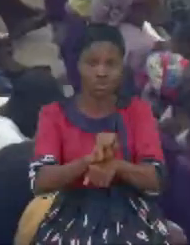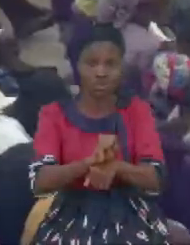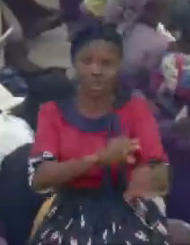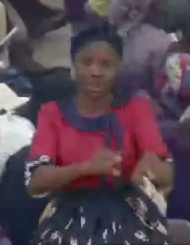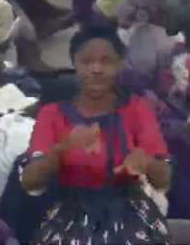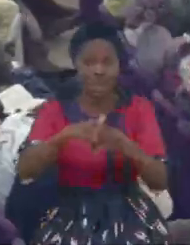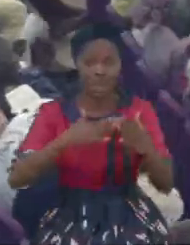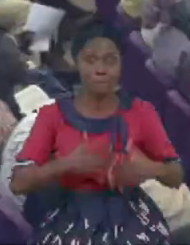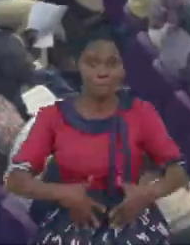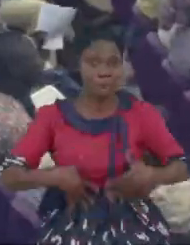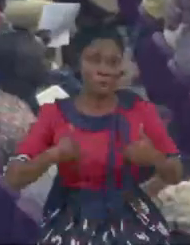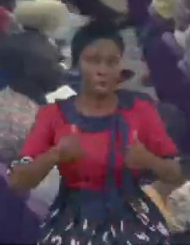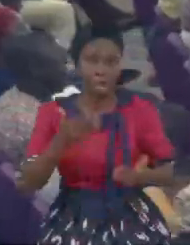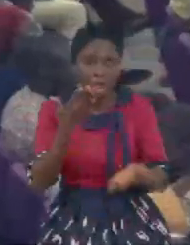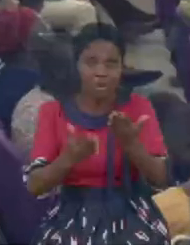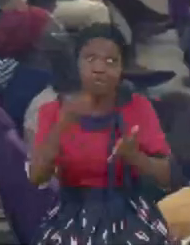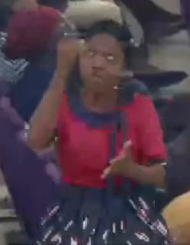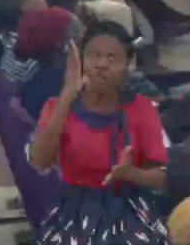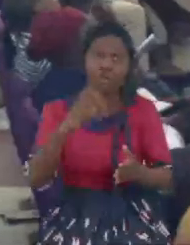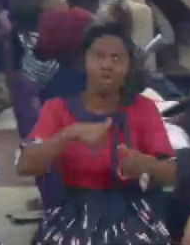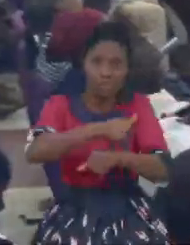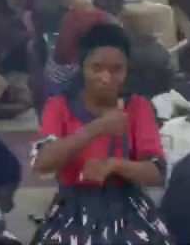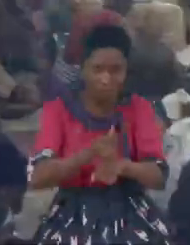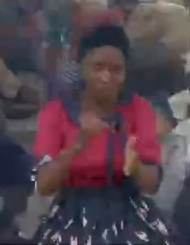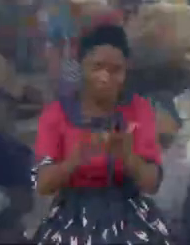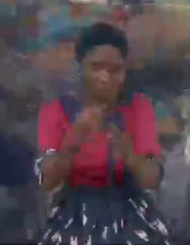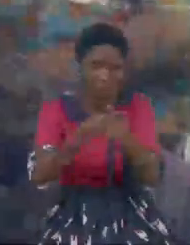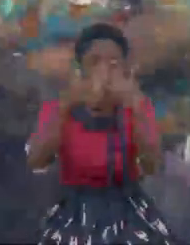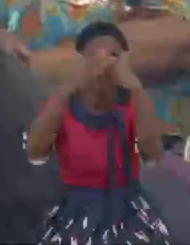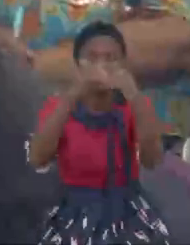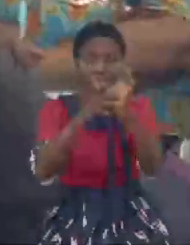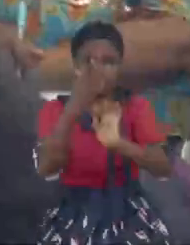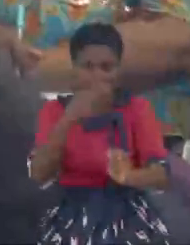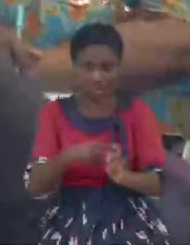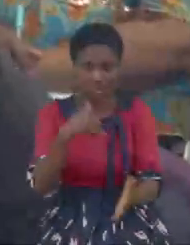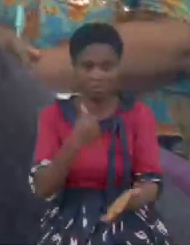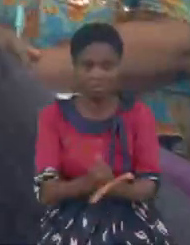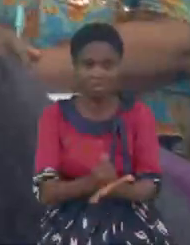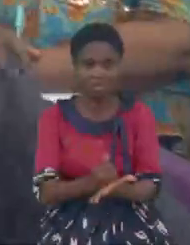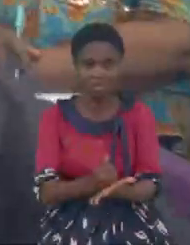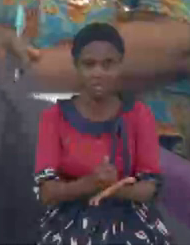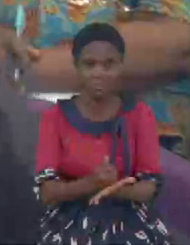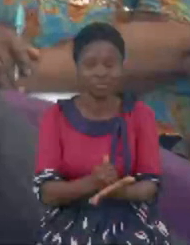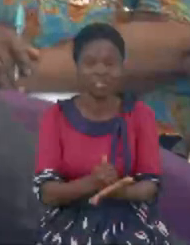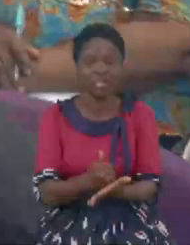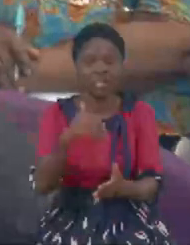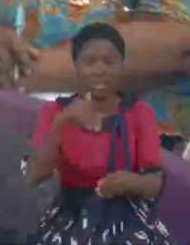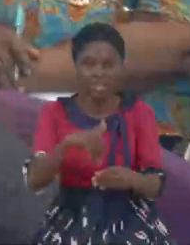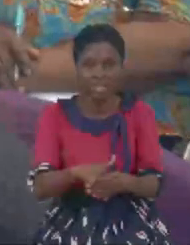c'est le jour d'accomplissement dans ma vie. Puisse le Seigneur le confirmer au ciel au nom de Jésus-Christ.